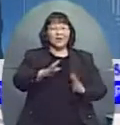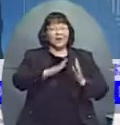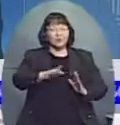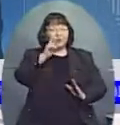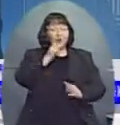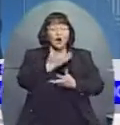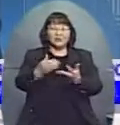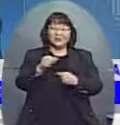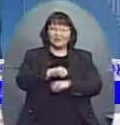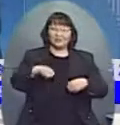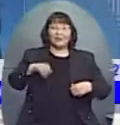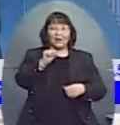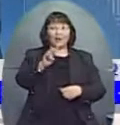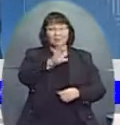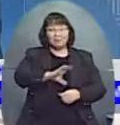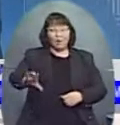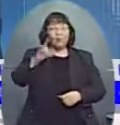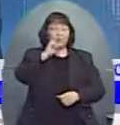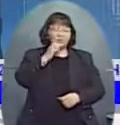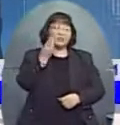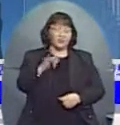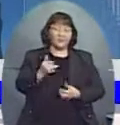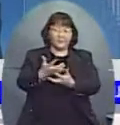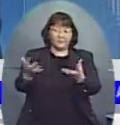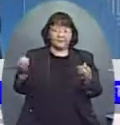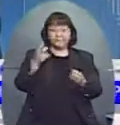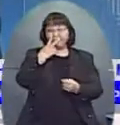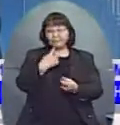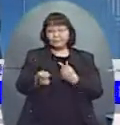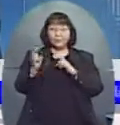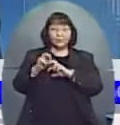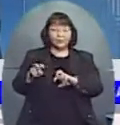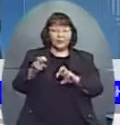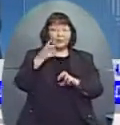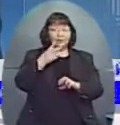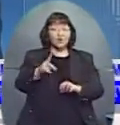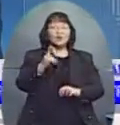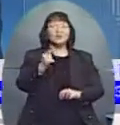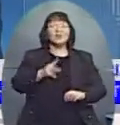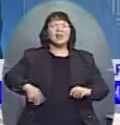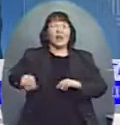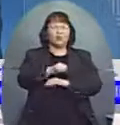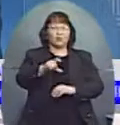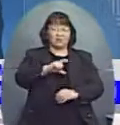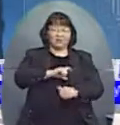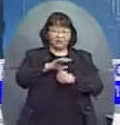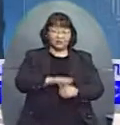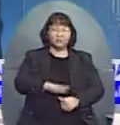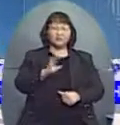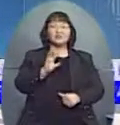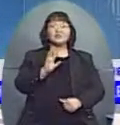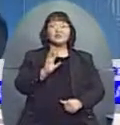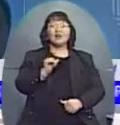ахуй нэгж байдгийн тэдний хийсэн уулзалтуудын үр дүнгээс харагдаж байгаа юм байна. Тэгвэл хөвсгөл аймагт хүний эрх хэрхэн зөрчигдөж байгааг бид сурвалж ирсэн юм.